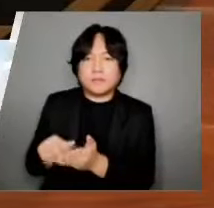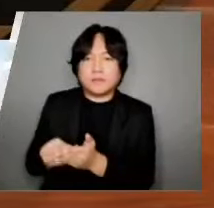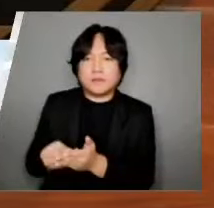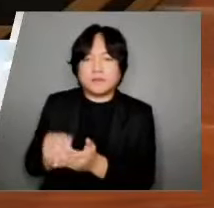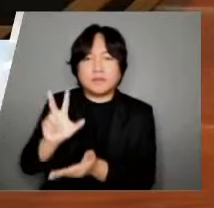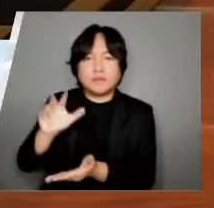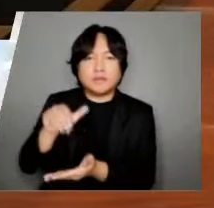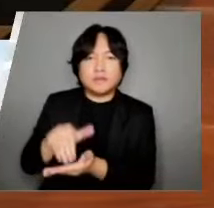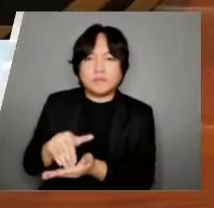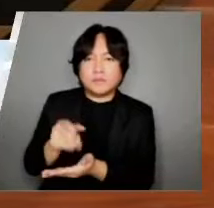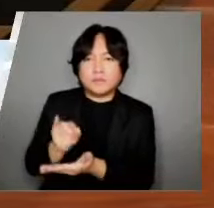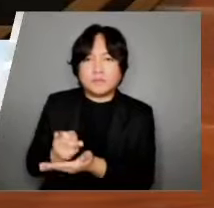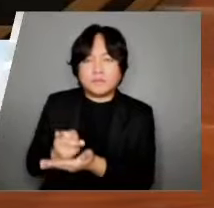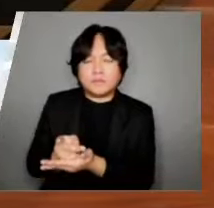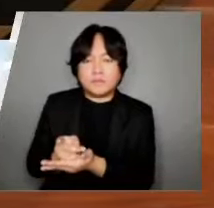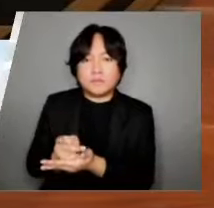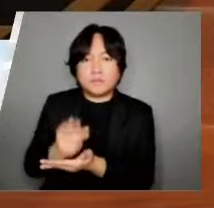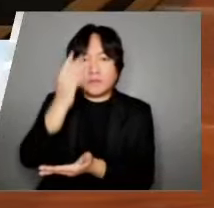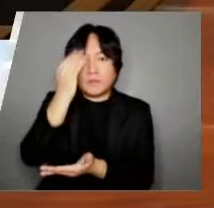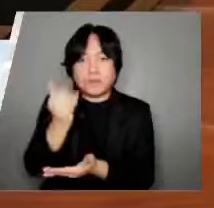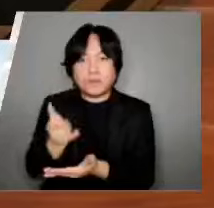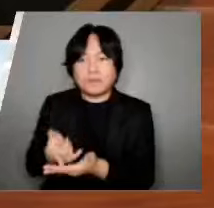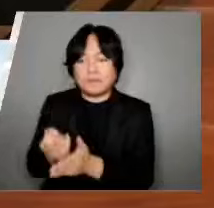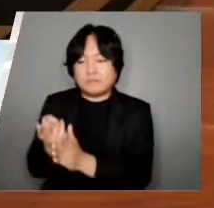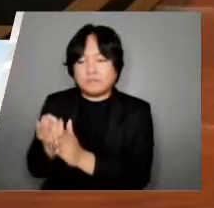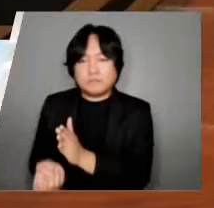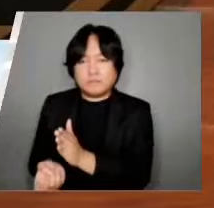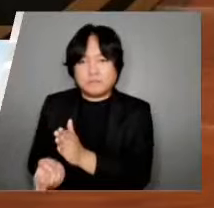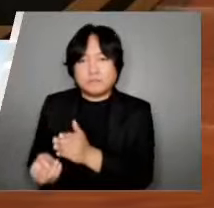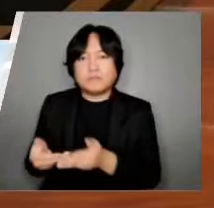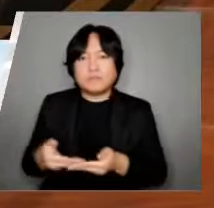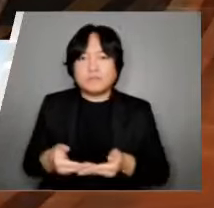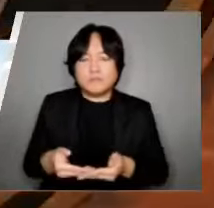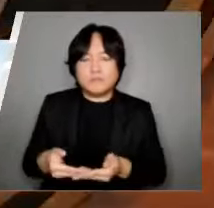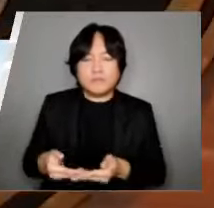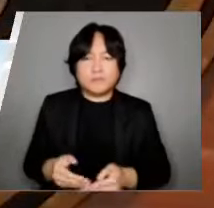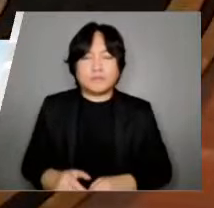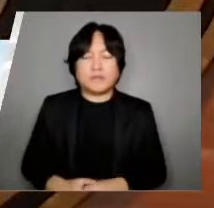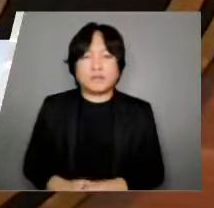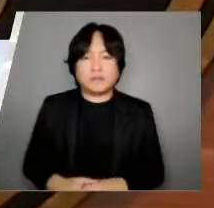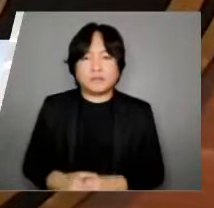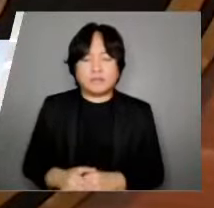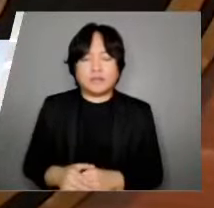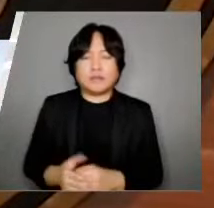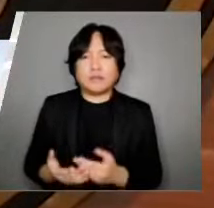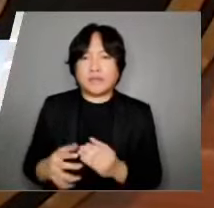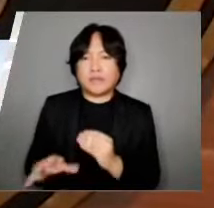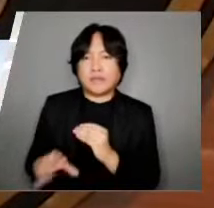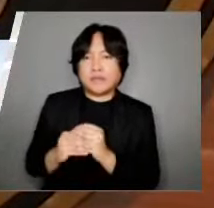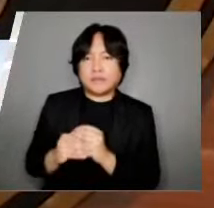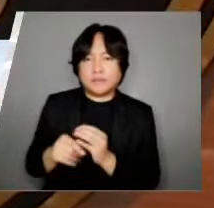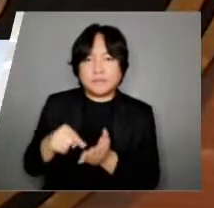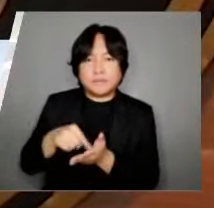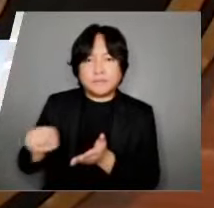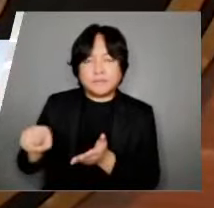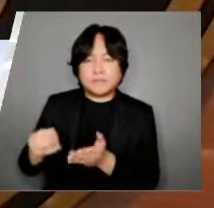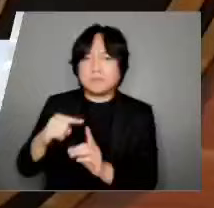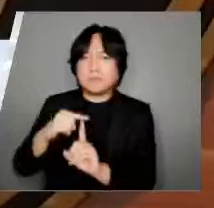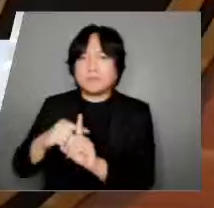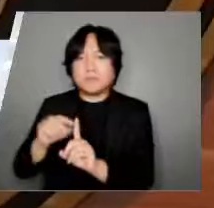3,000 para sa paglibing nitong pitos, additional bayad. Plus yung 2,000 naman dun